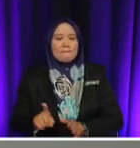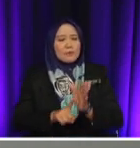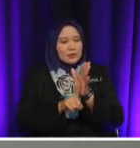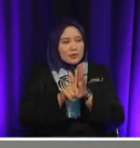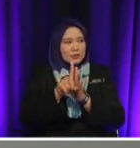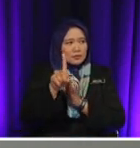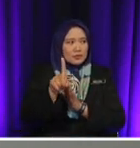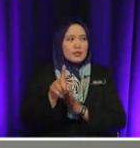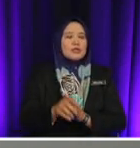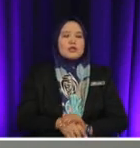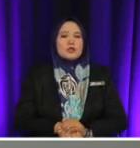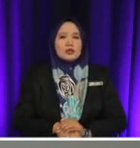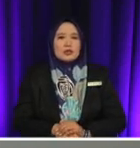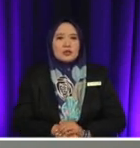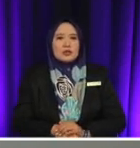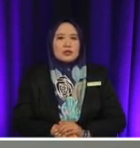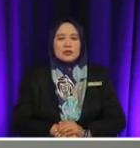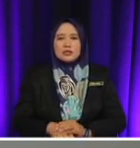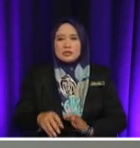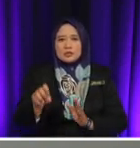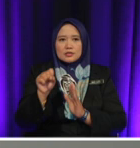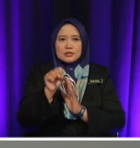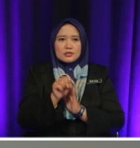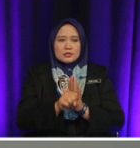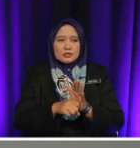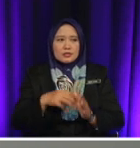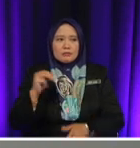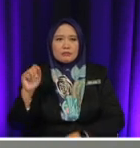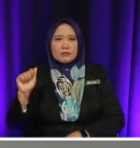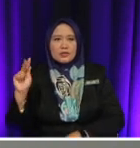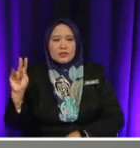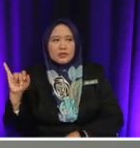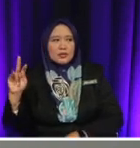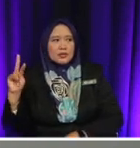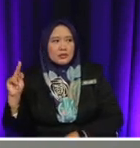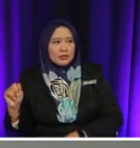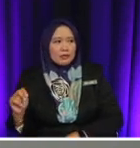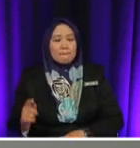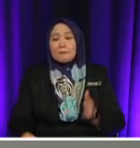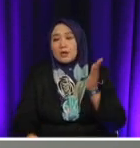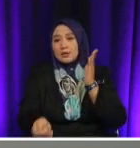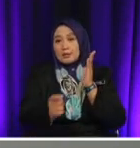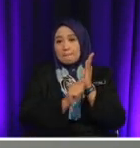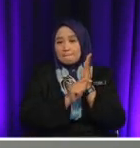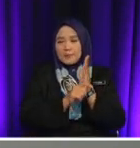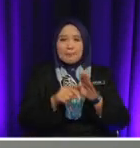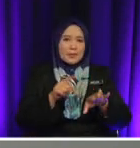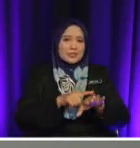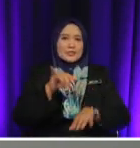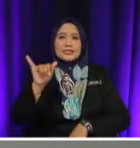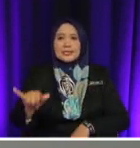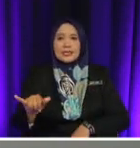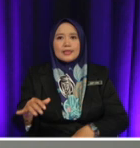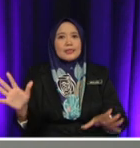masa yang di diambil Ria pun dah pandai dah so ini adalah apa